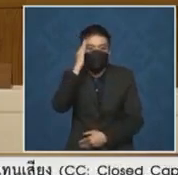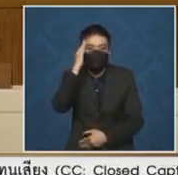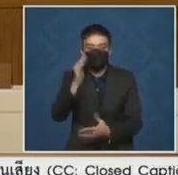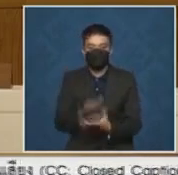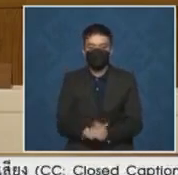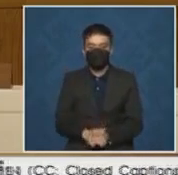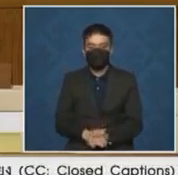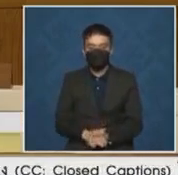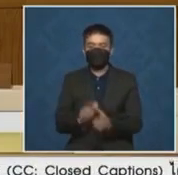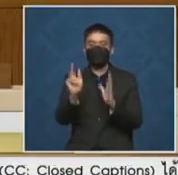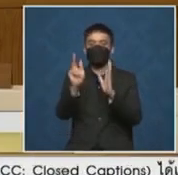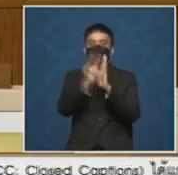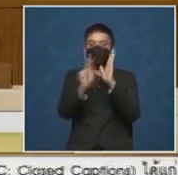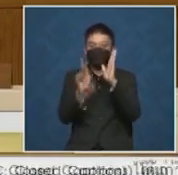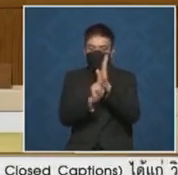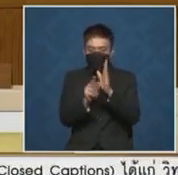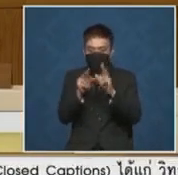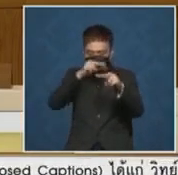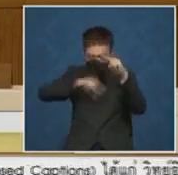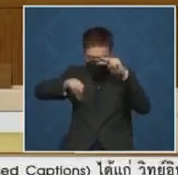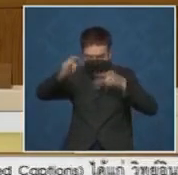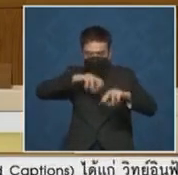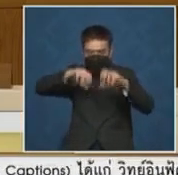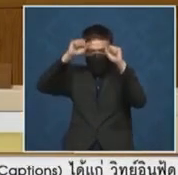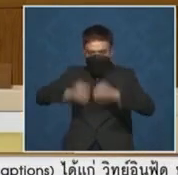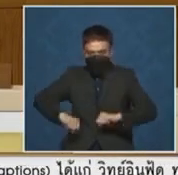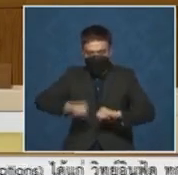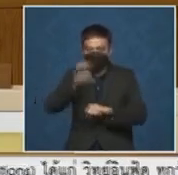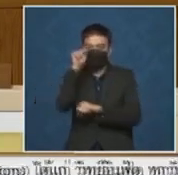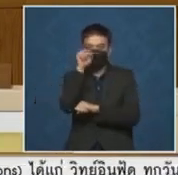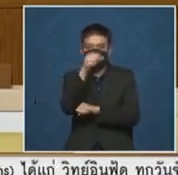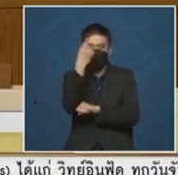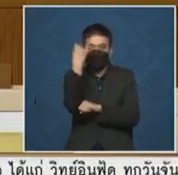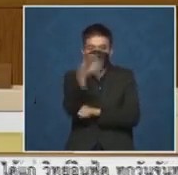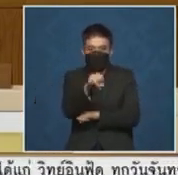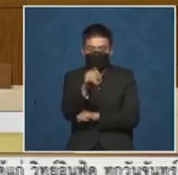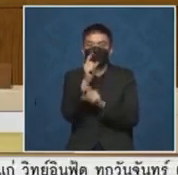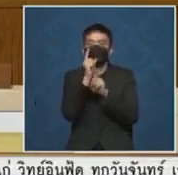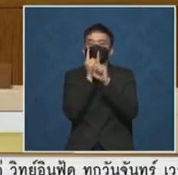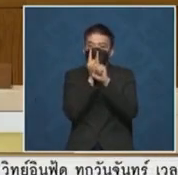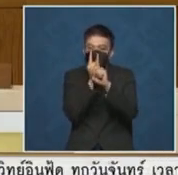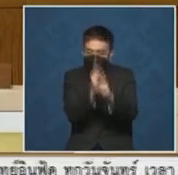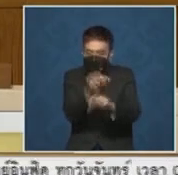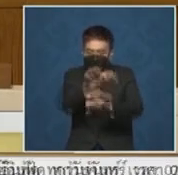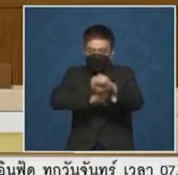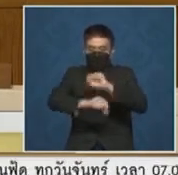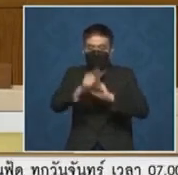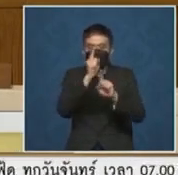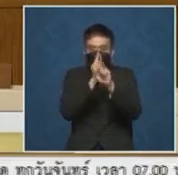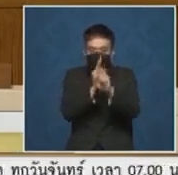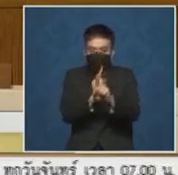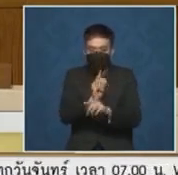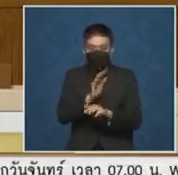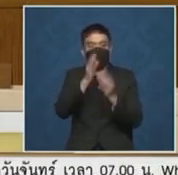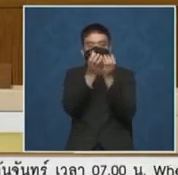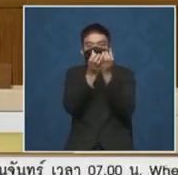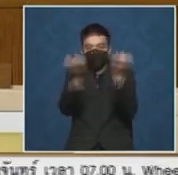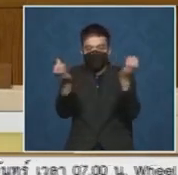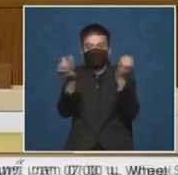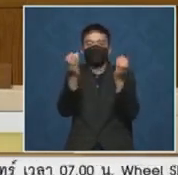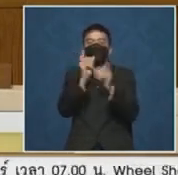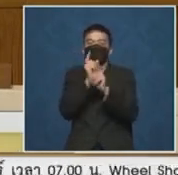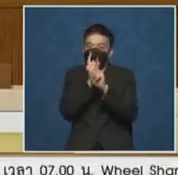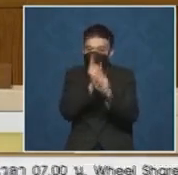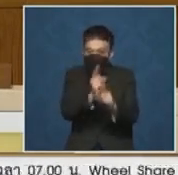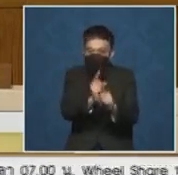ตั้งอยู่บนพื้นฐานของความเป็นธรรมบนพื้นฐานของความเป็นจริงที่ศาลวิจัย